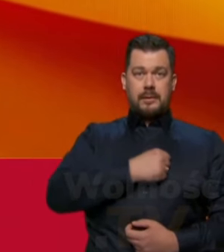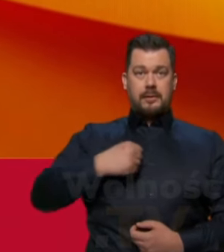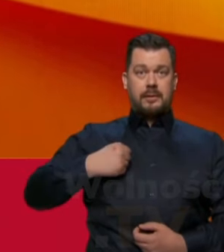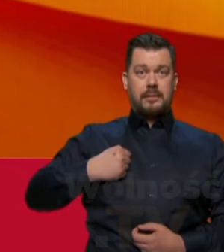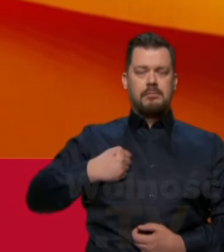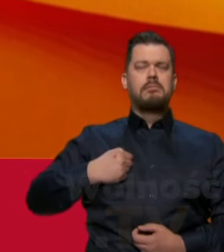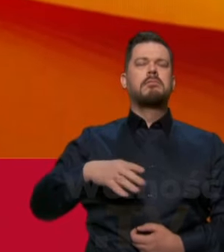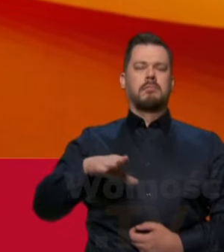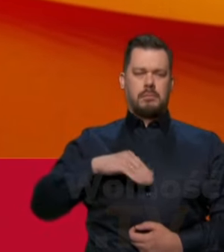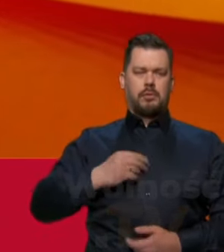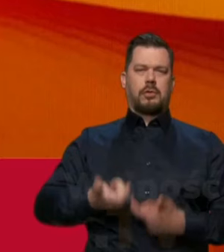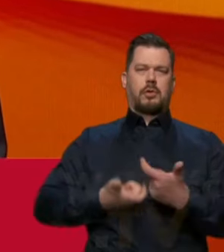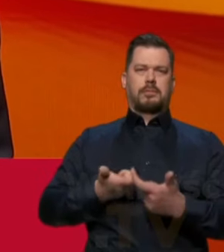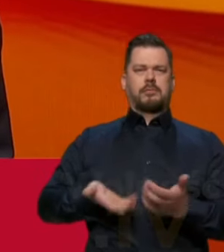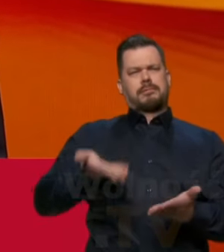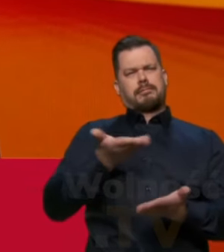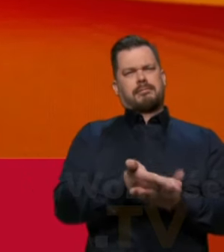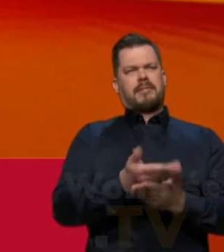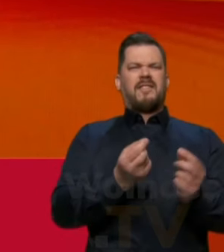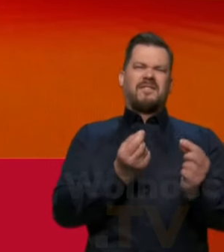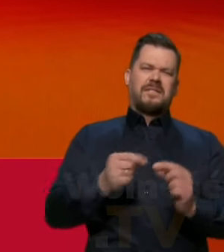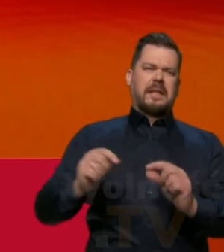może postulować zwiększenie